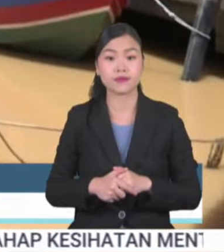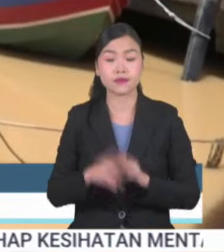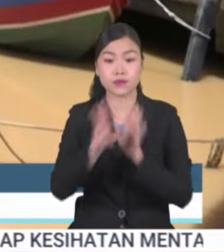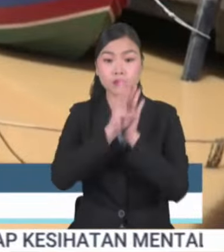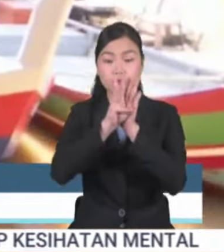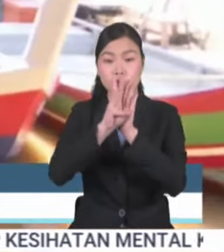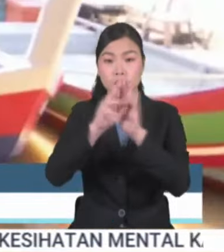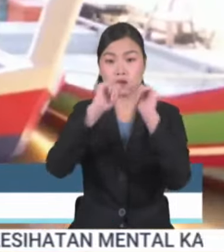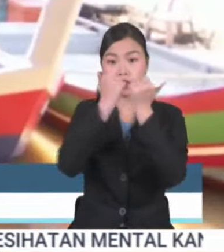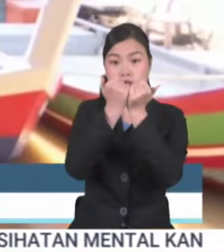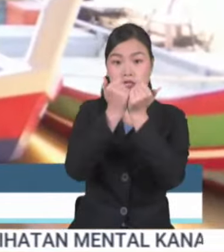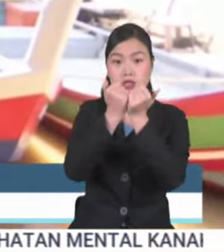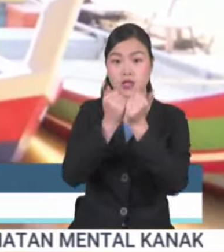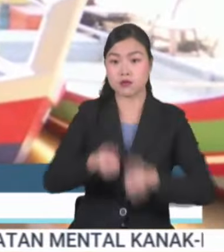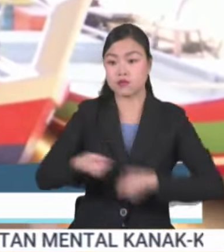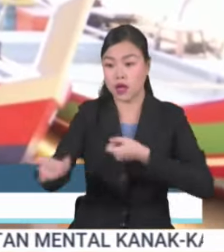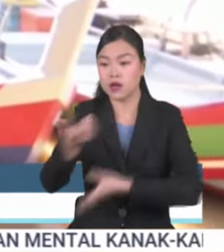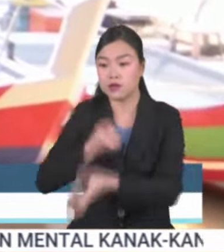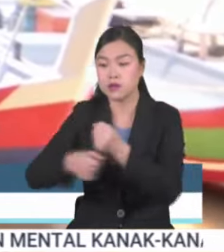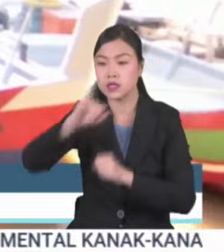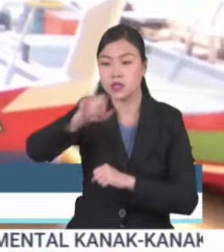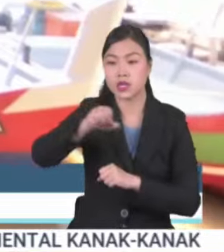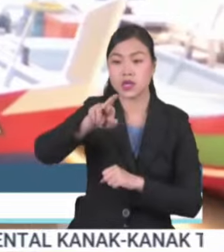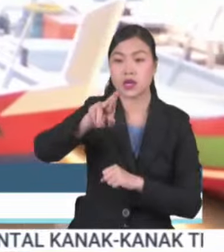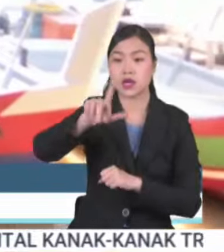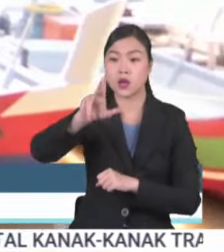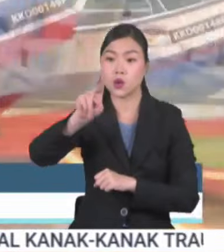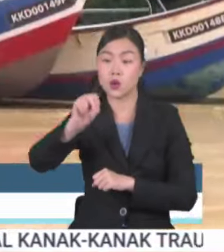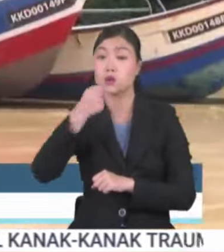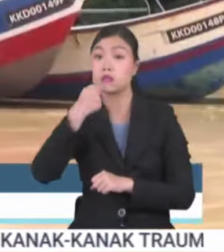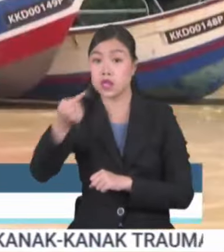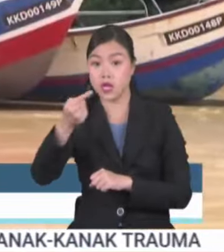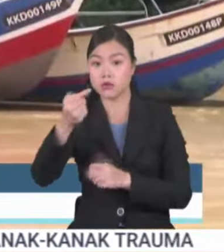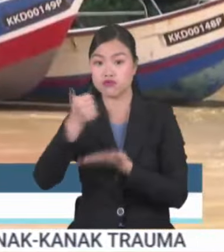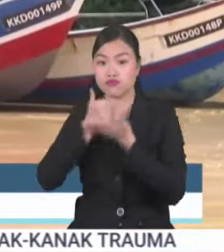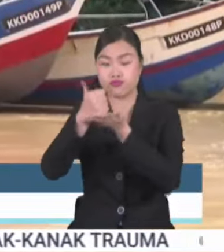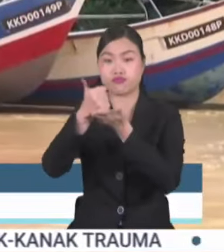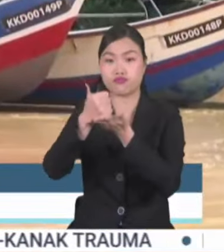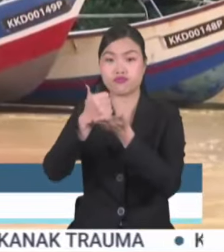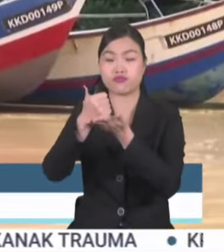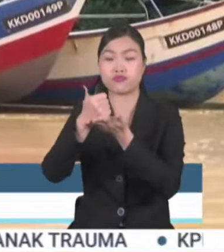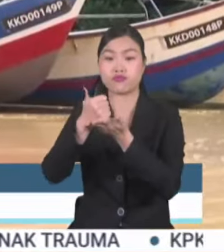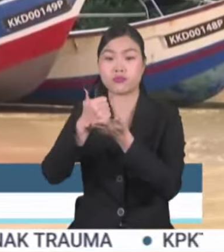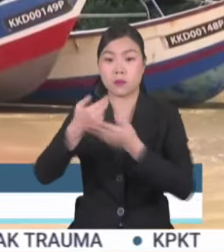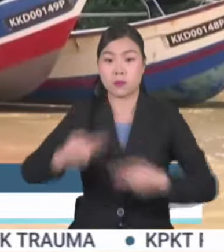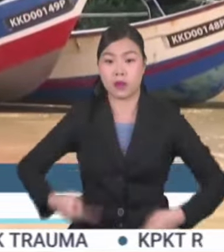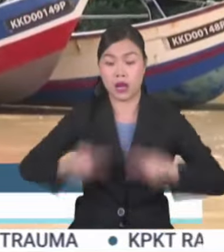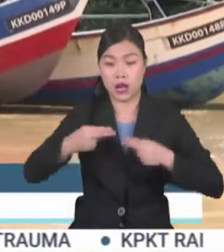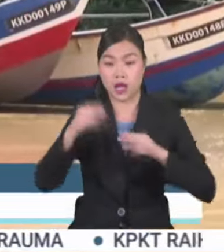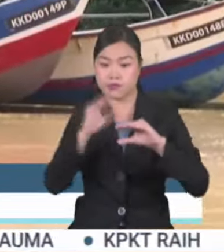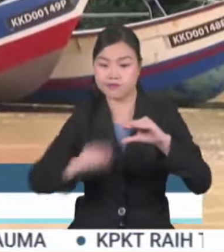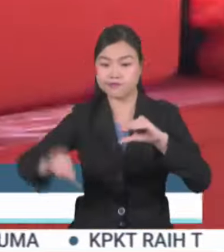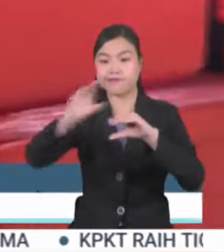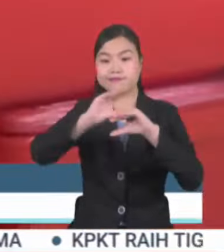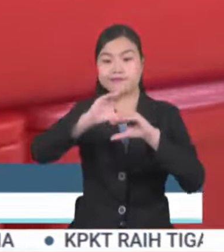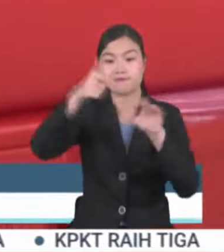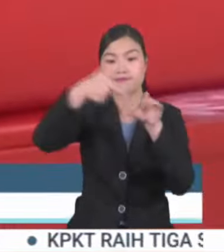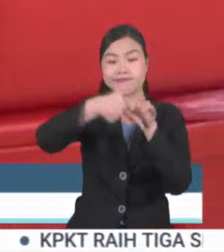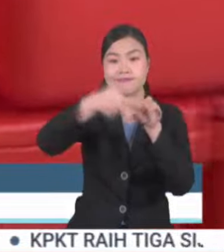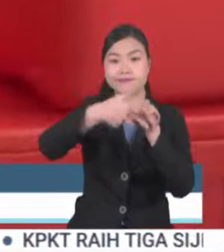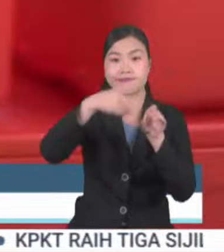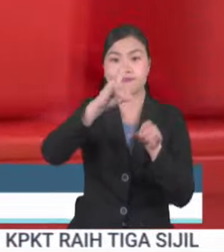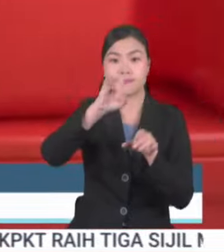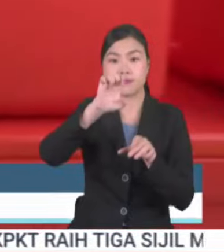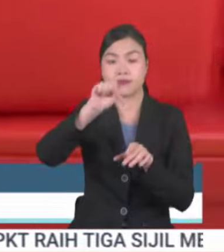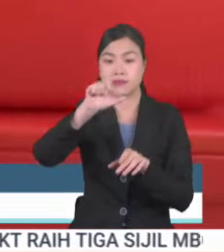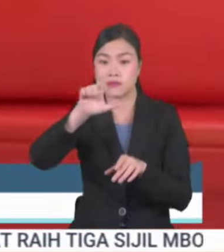Wakil Persatuan Nelayan Kawasan Jerlun, Nazri Arsyad berkata, bantuan sara hidup nelayan, bantuan subsidi minyak petrol, insentif